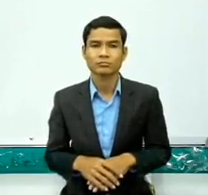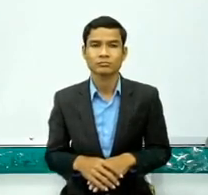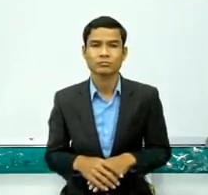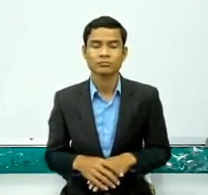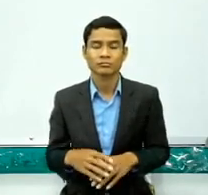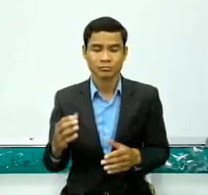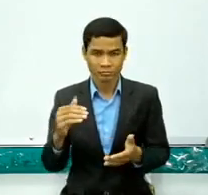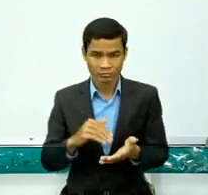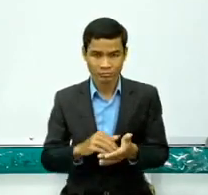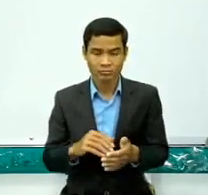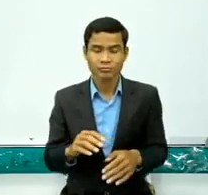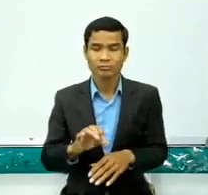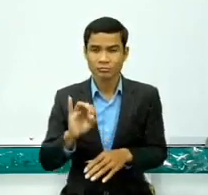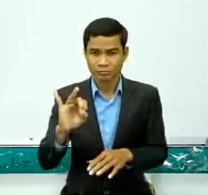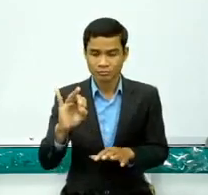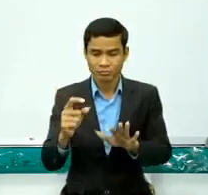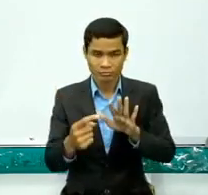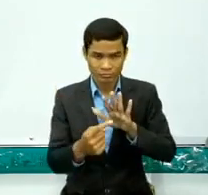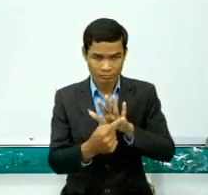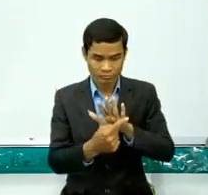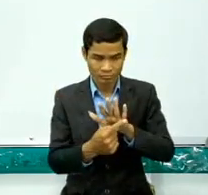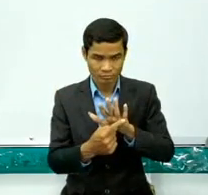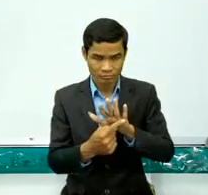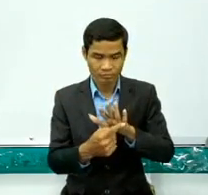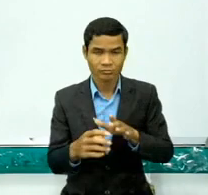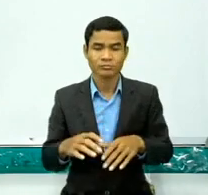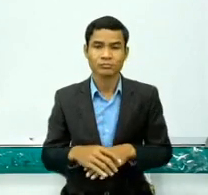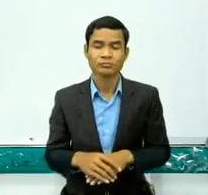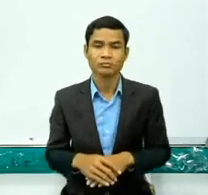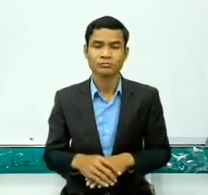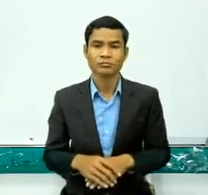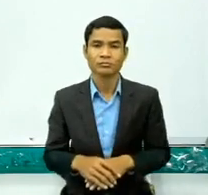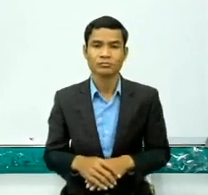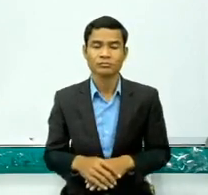ចាម្ដងទៀតឈើ